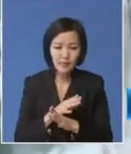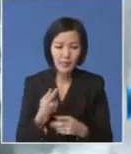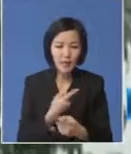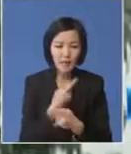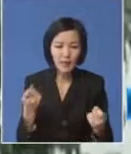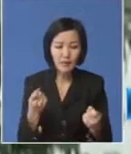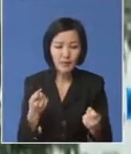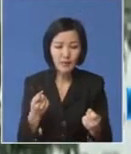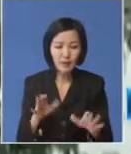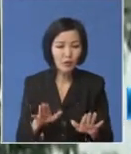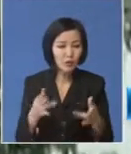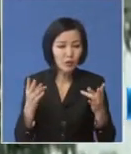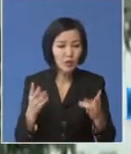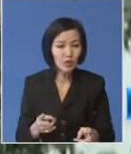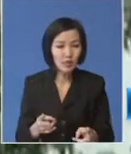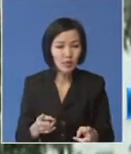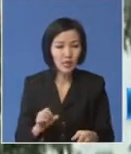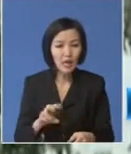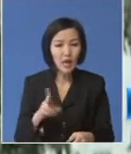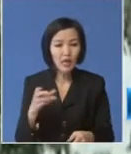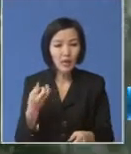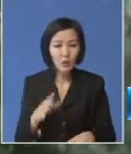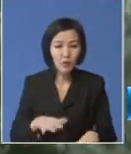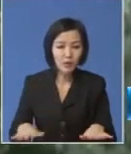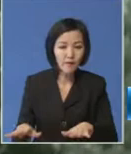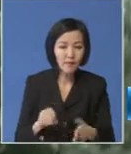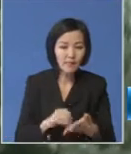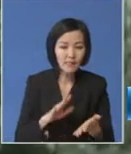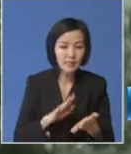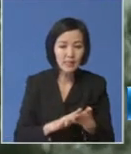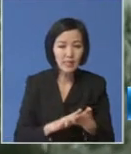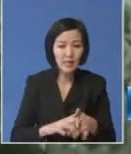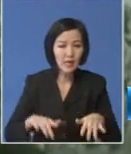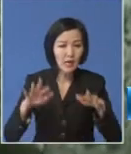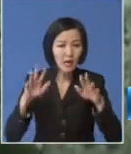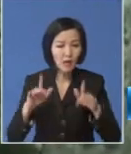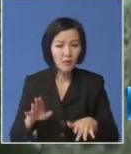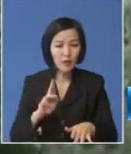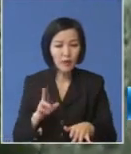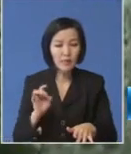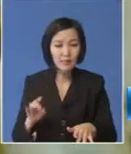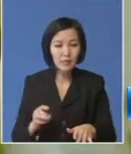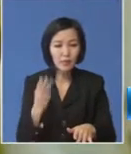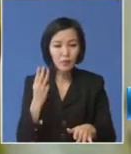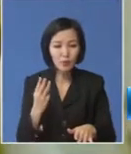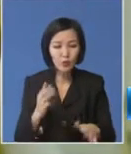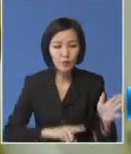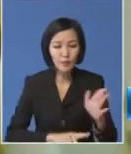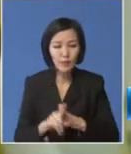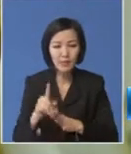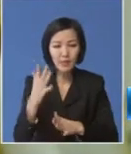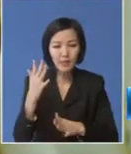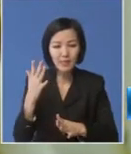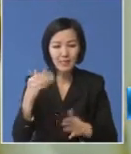мәліметтерге жүгінсек, төтенше жағдай Анхой провинциясында тіркелген. Мұнда Ағылпа қар қаңтардың 3 мен 5 аралығында тынымсыз